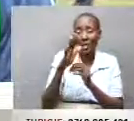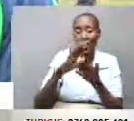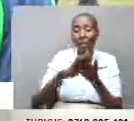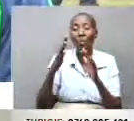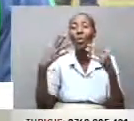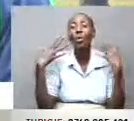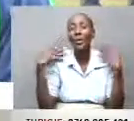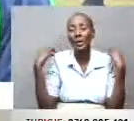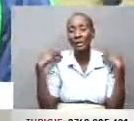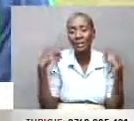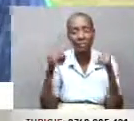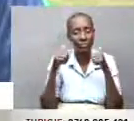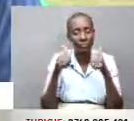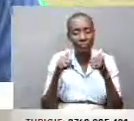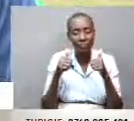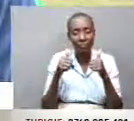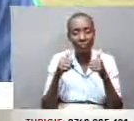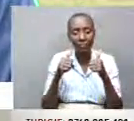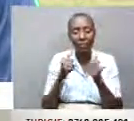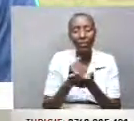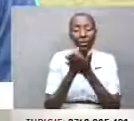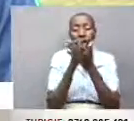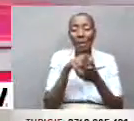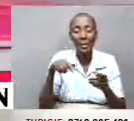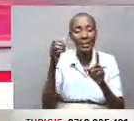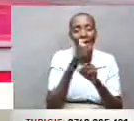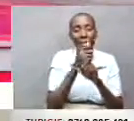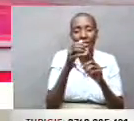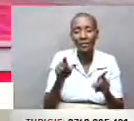need more games itatusaidia kufika hiyo World Cup.